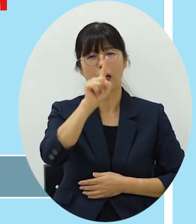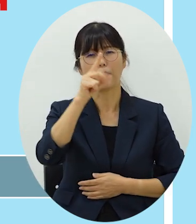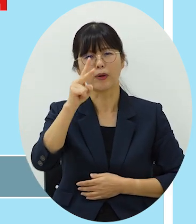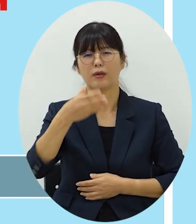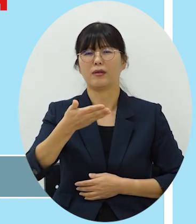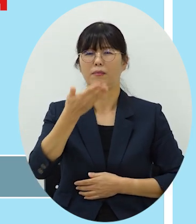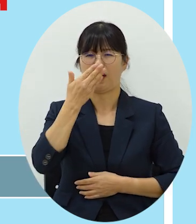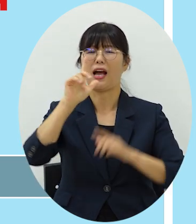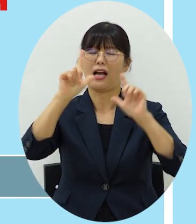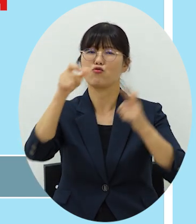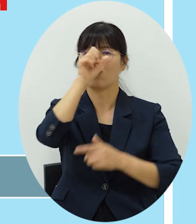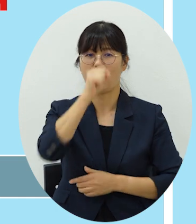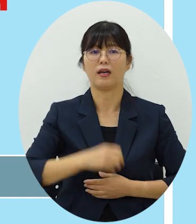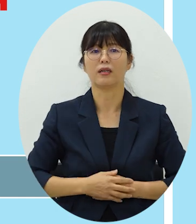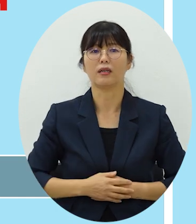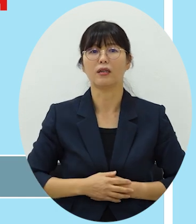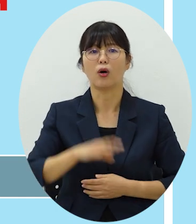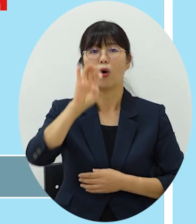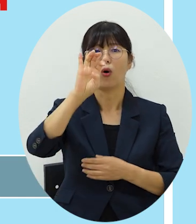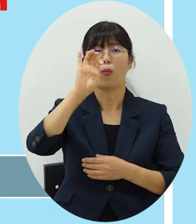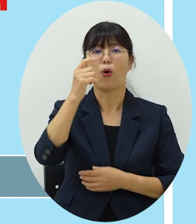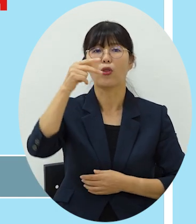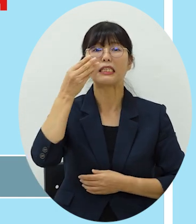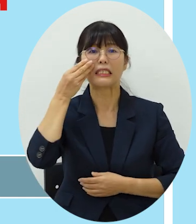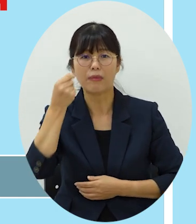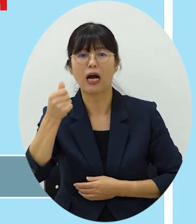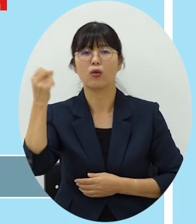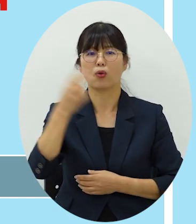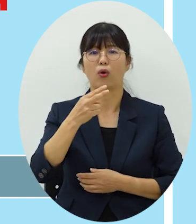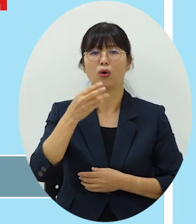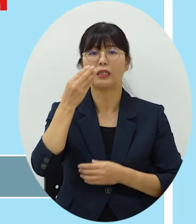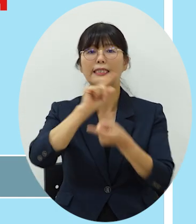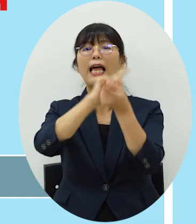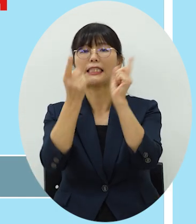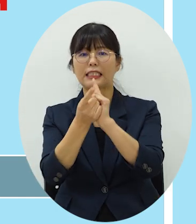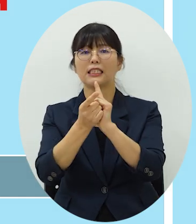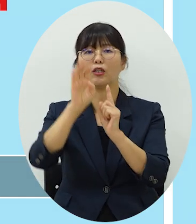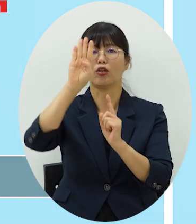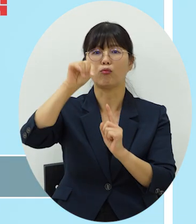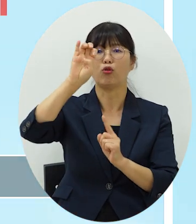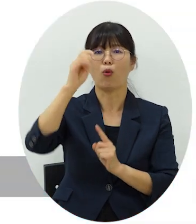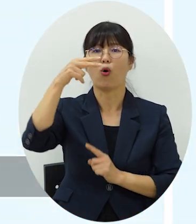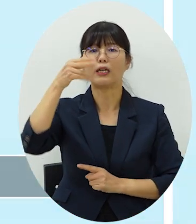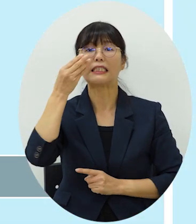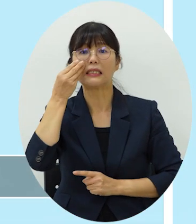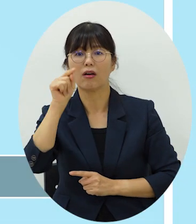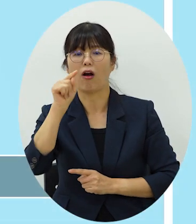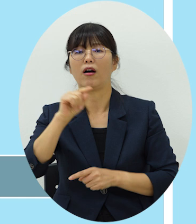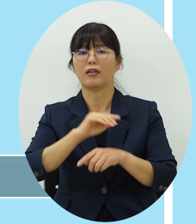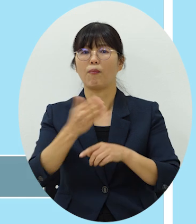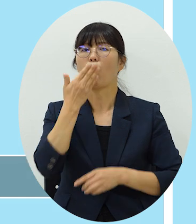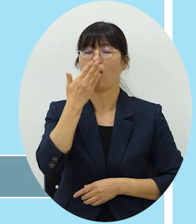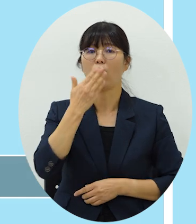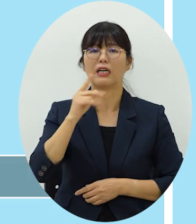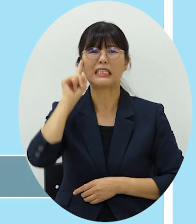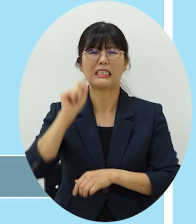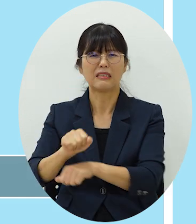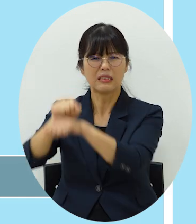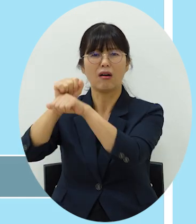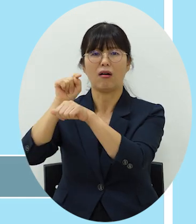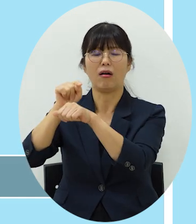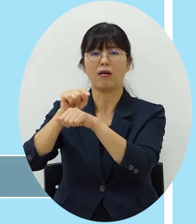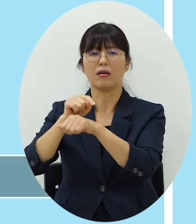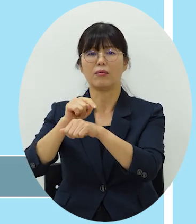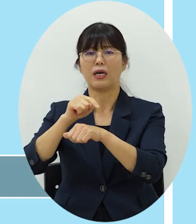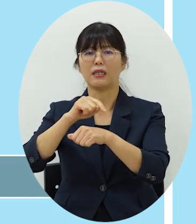것은 좋지 않습니다. 포화지방, 트랜스지방 대신 불포화 지방산을 섭취합니다. 스트레스는